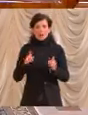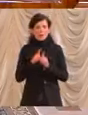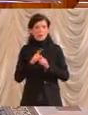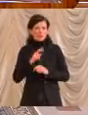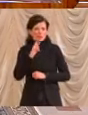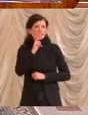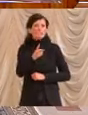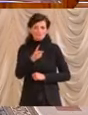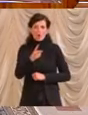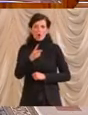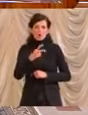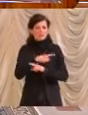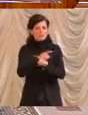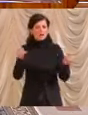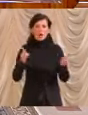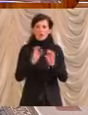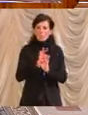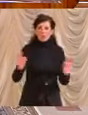consapevolezza che